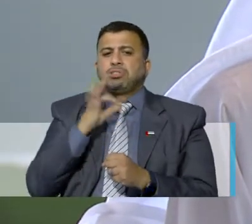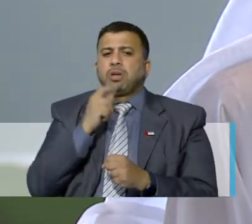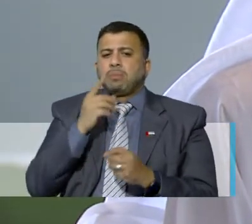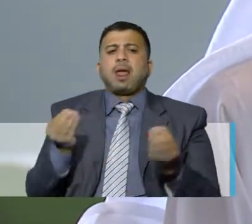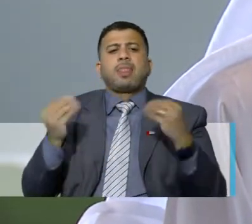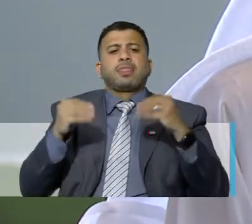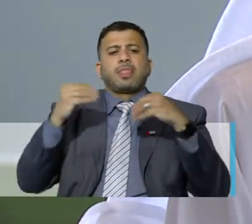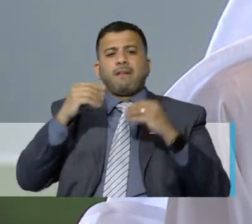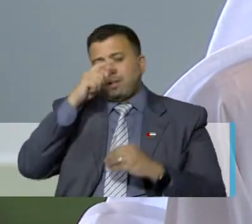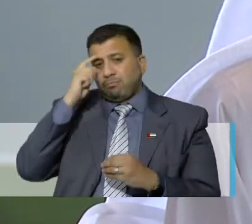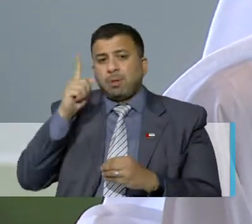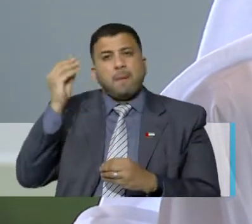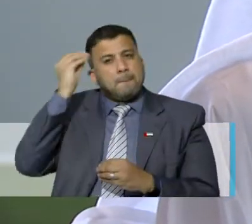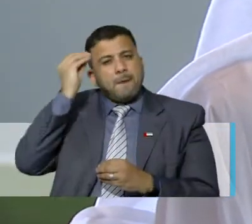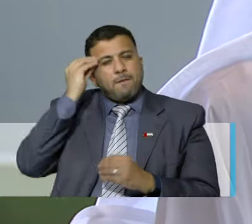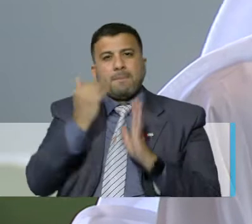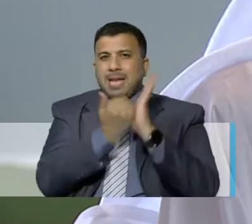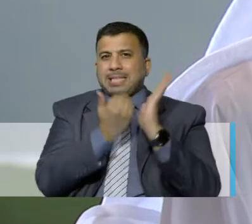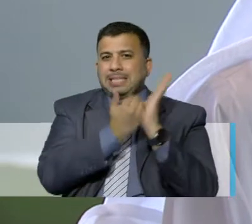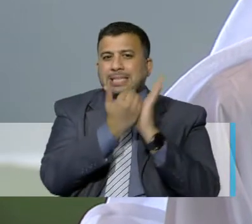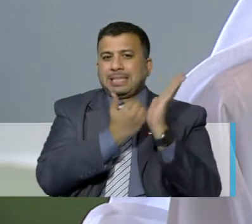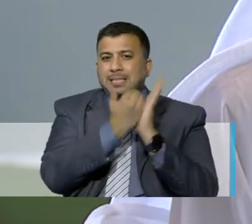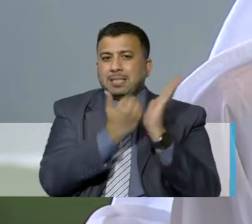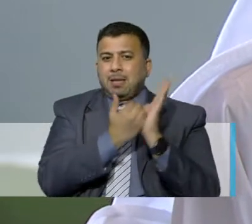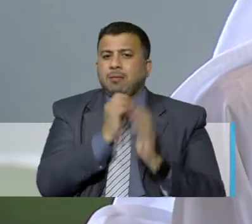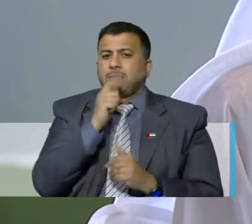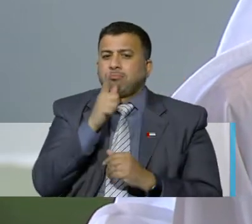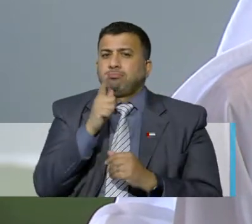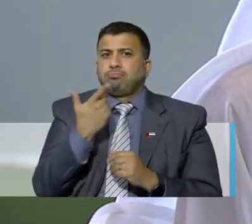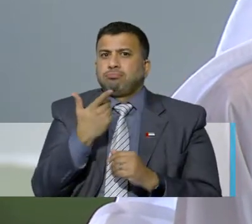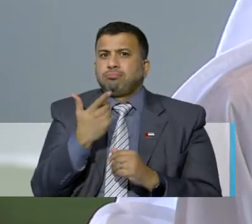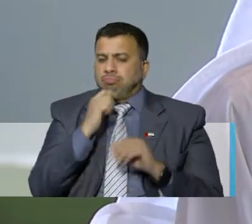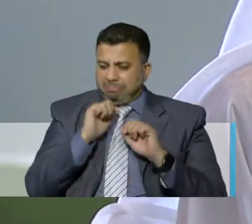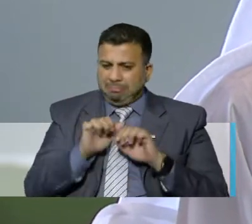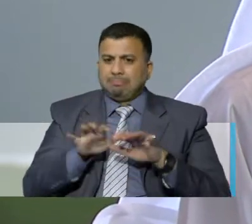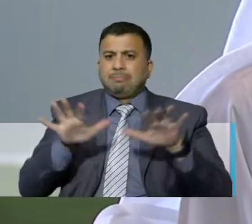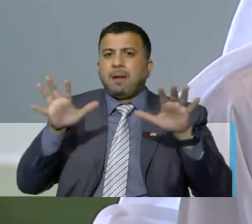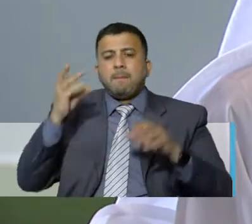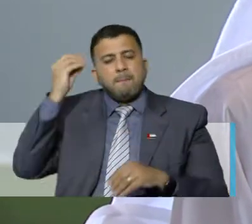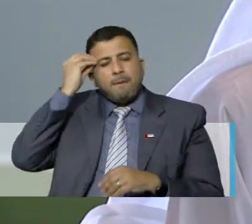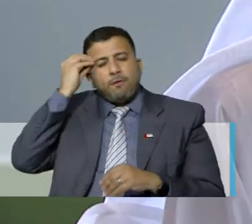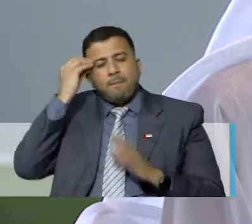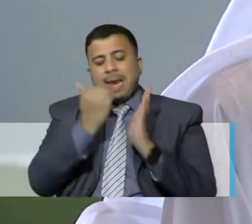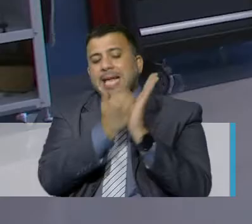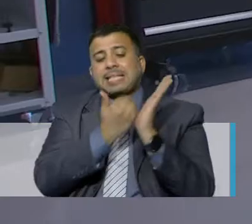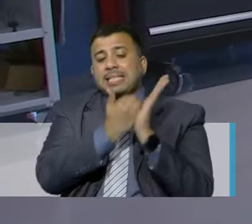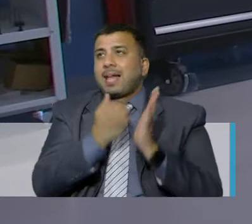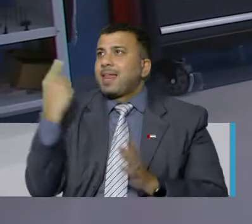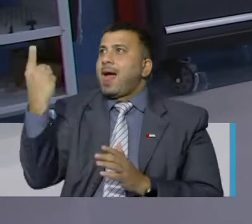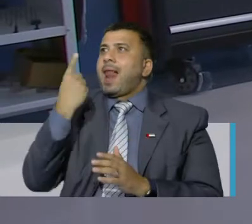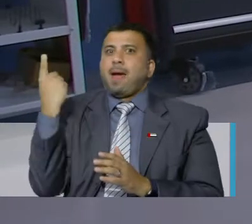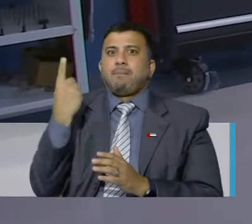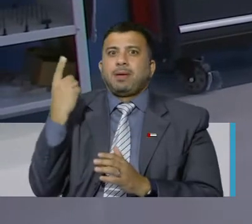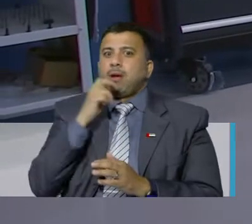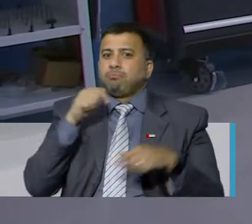إضافة لمفهوم الاقتصاد الجديد اللي بيكون طاغية على معظم مفاهيم الاقتصاد العالمي